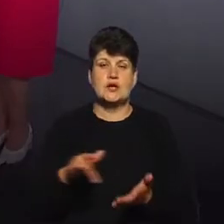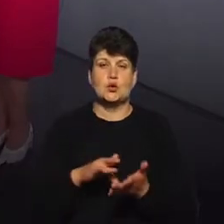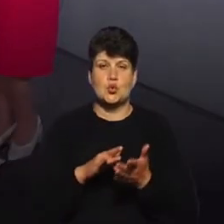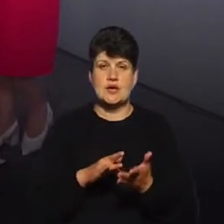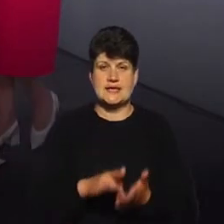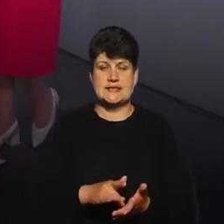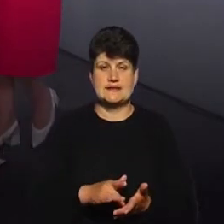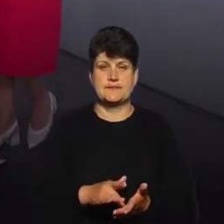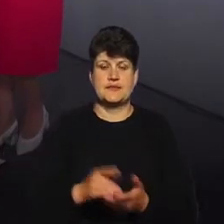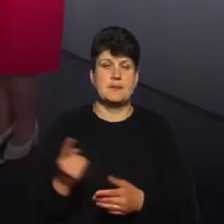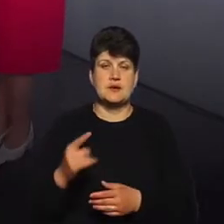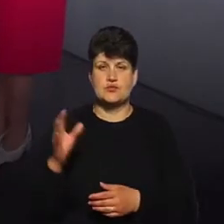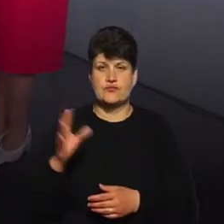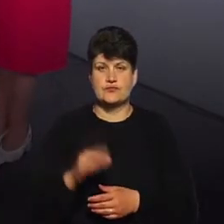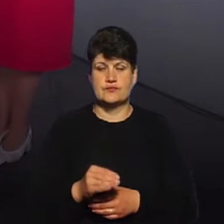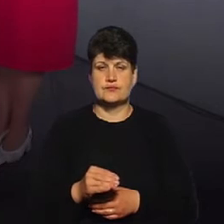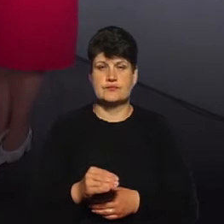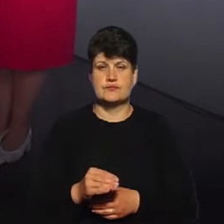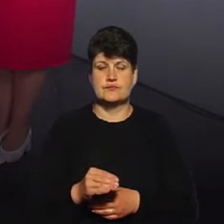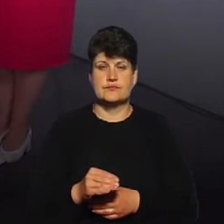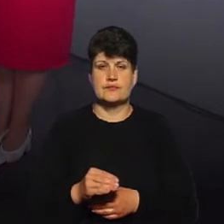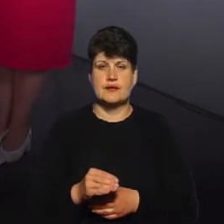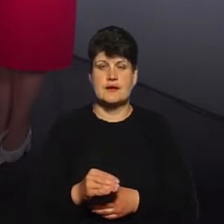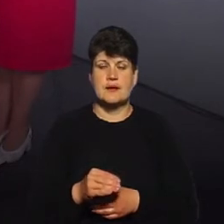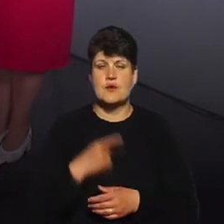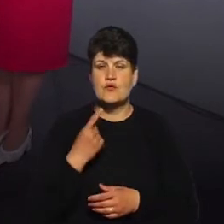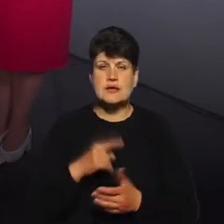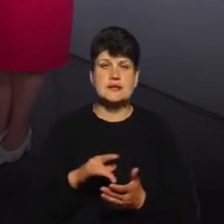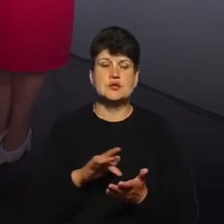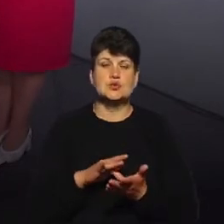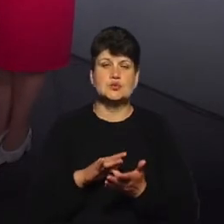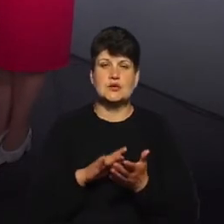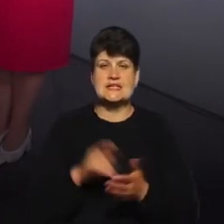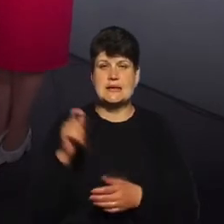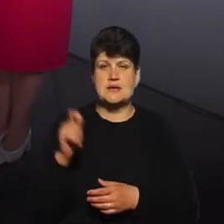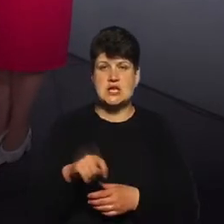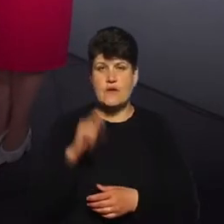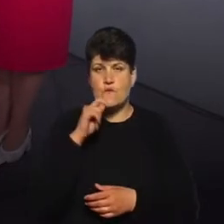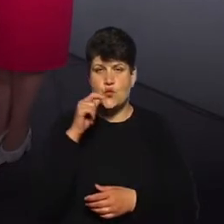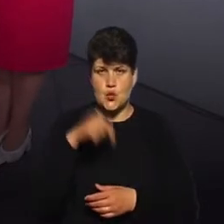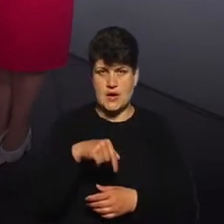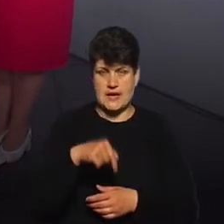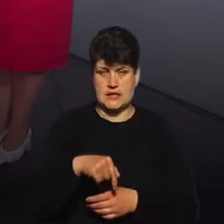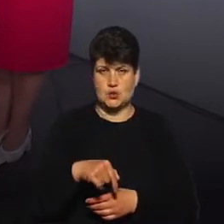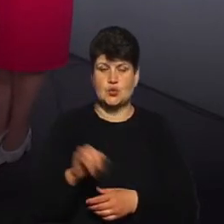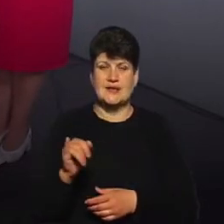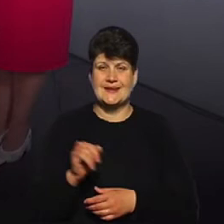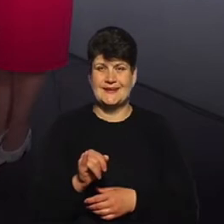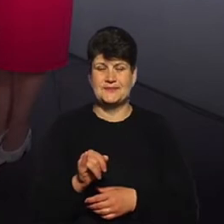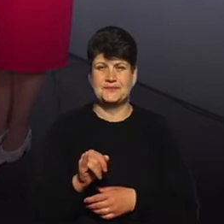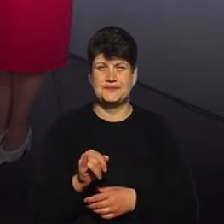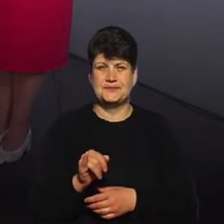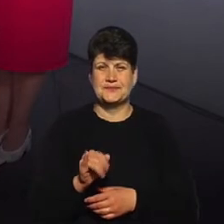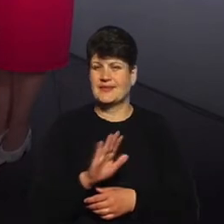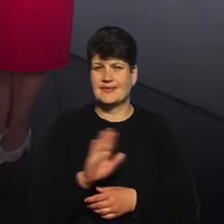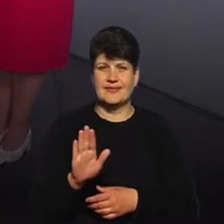все, якщо ми говоримо про туриста, який приїжджає в Україну і не з країн,